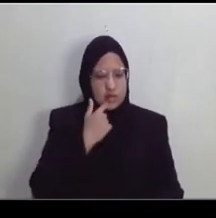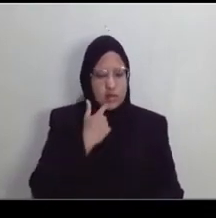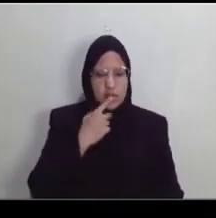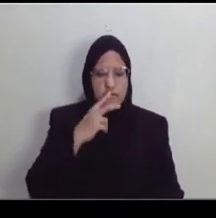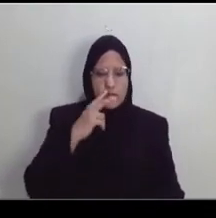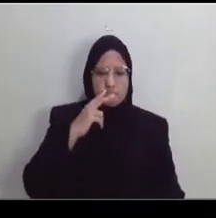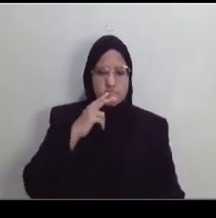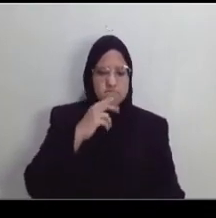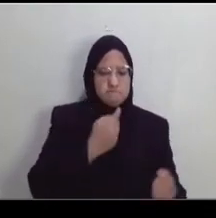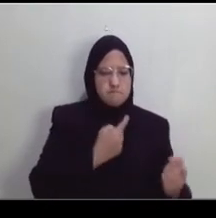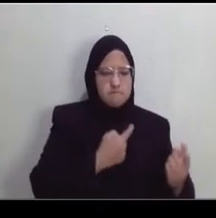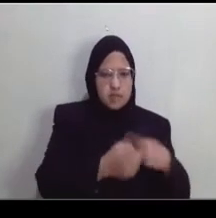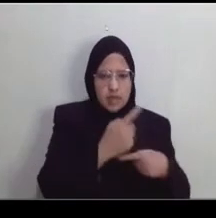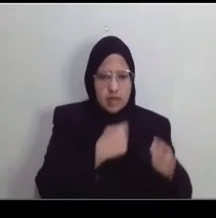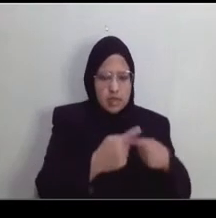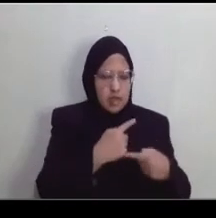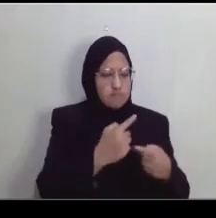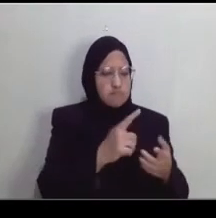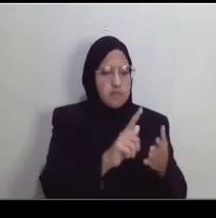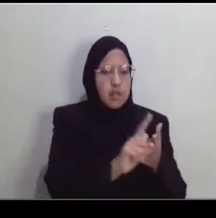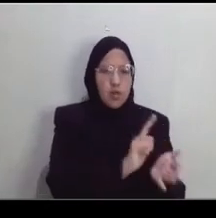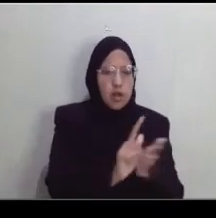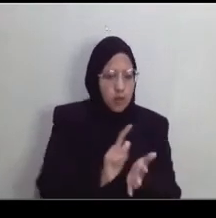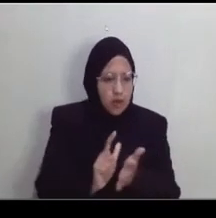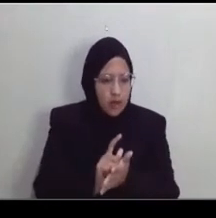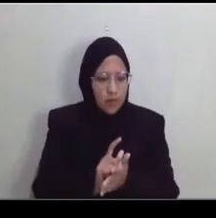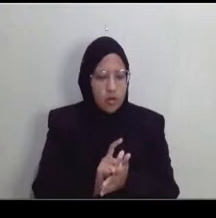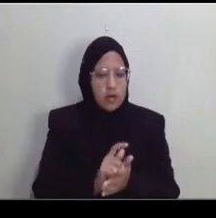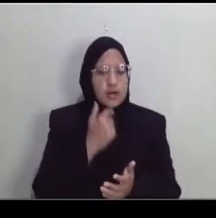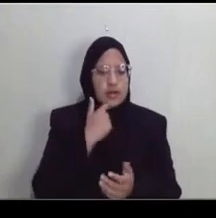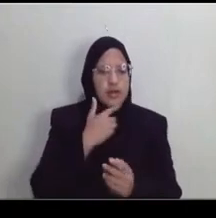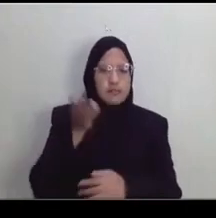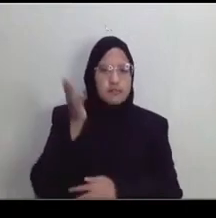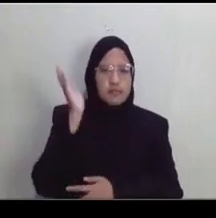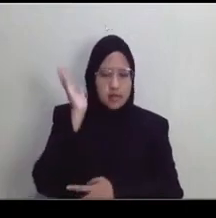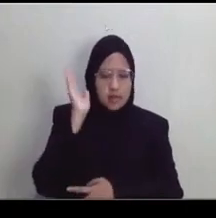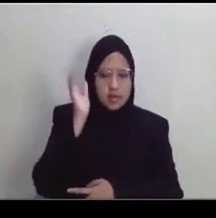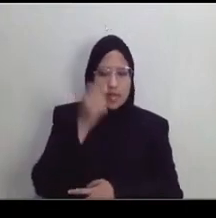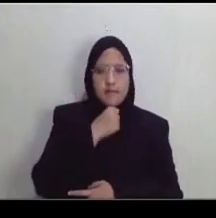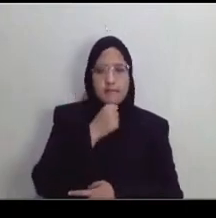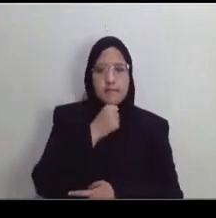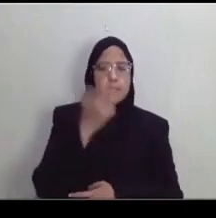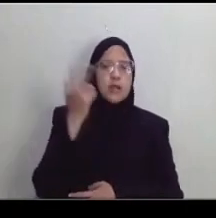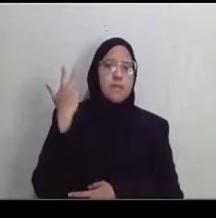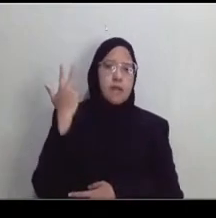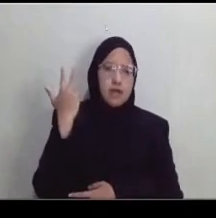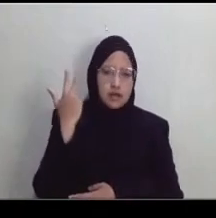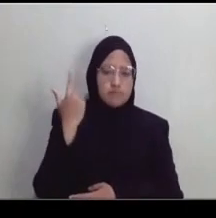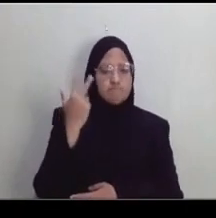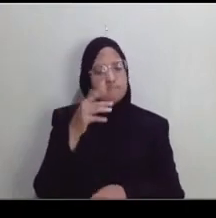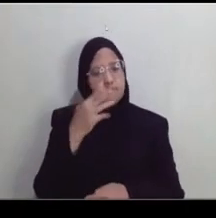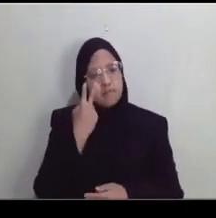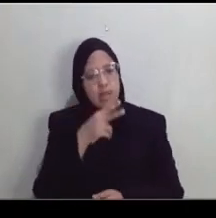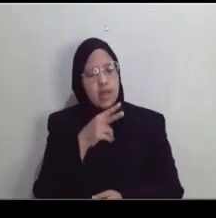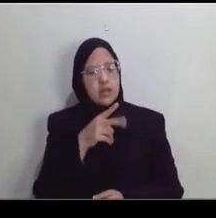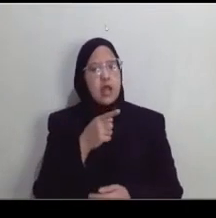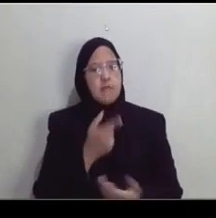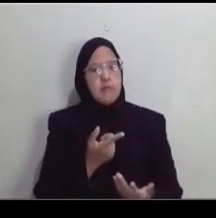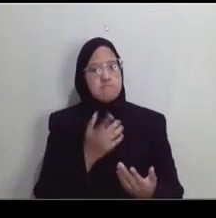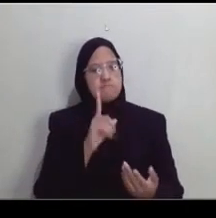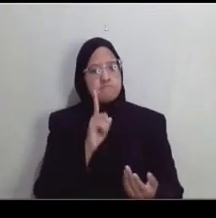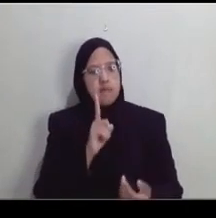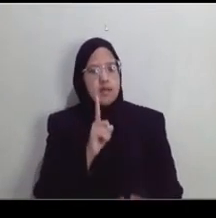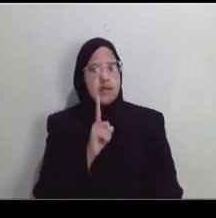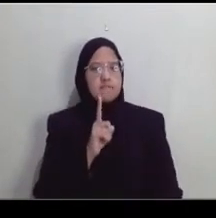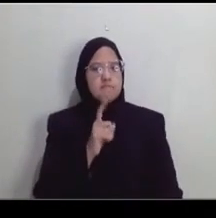Hakim terlapor dalam Konferensi pers dimaksud apabila apakah mengandung unsur-unsur yang patut diduga